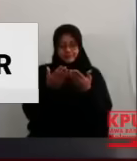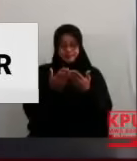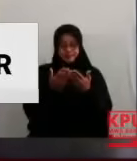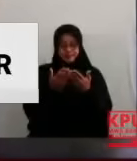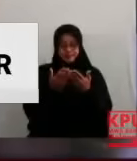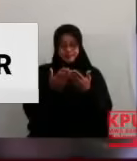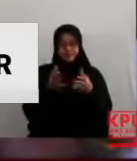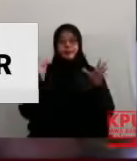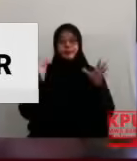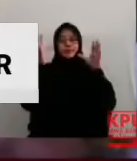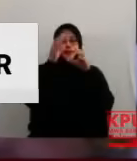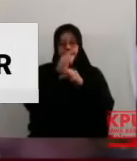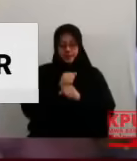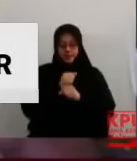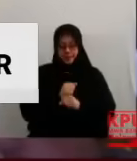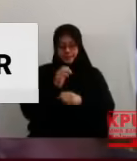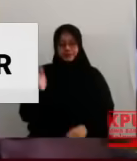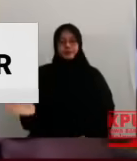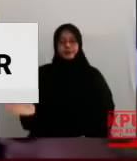allahid muhamm